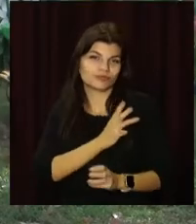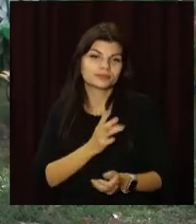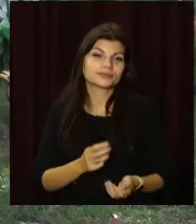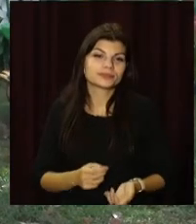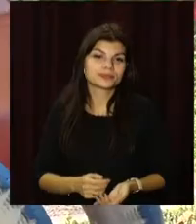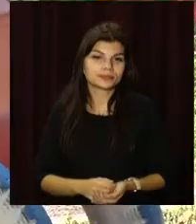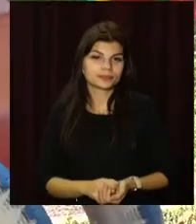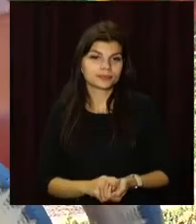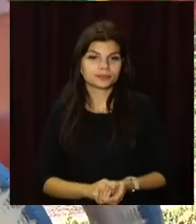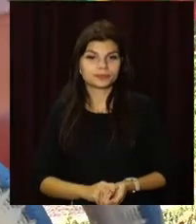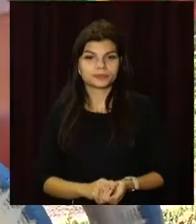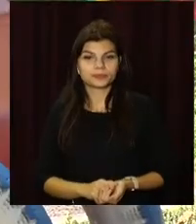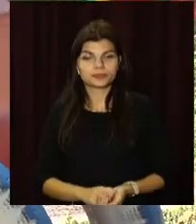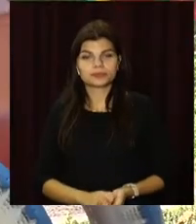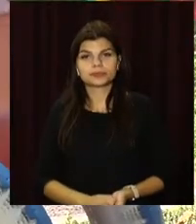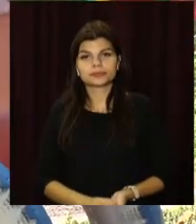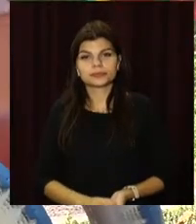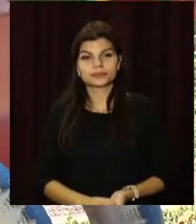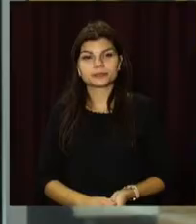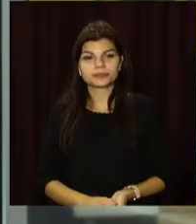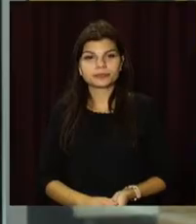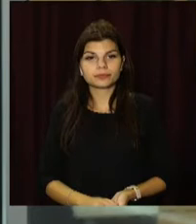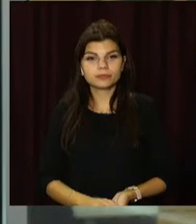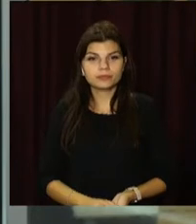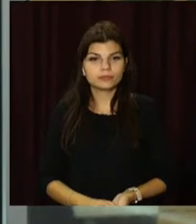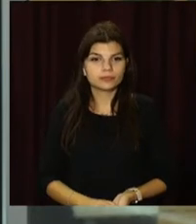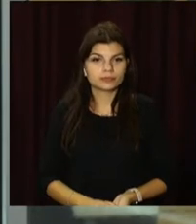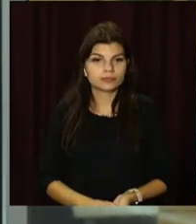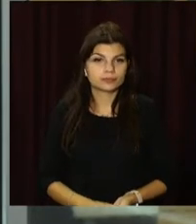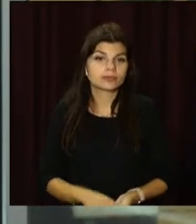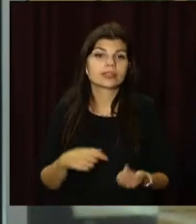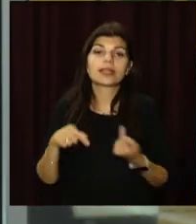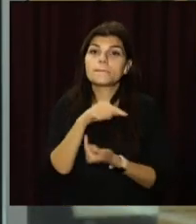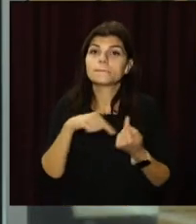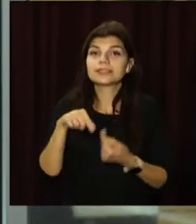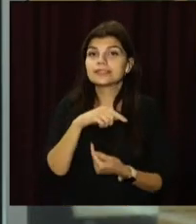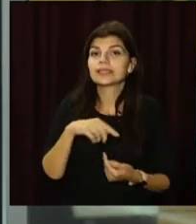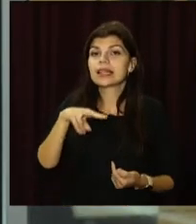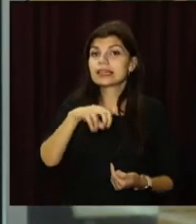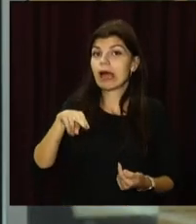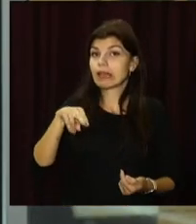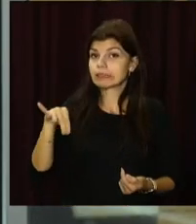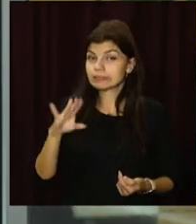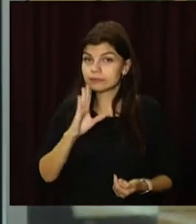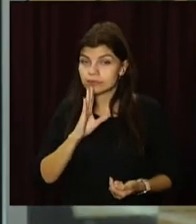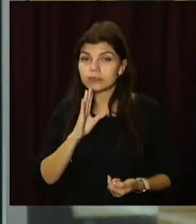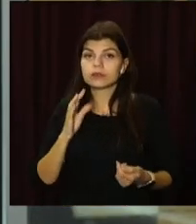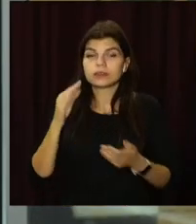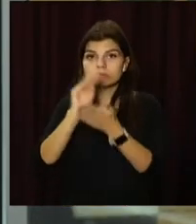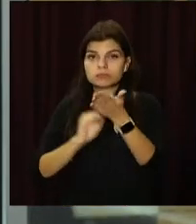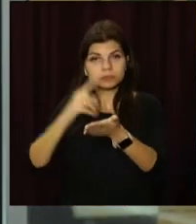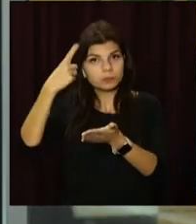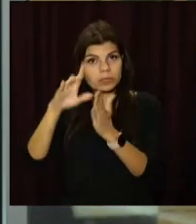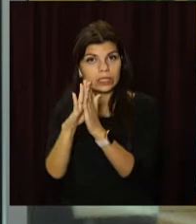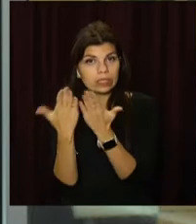Вільхова, Володимир Туркулець, Open News, телеканал «Відкритий». Бізнес-леді, мотиваторка, авторка книги та